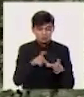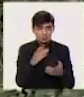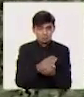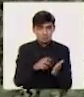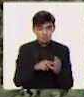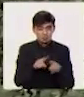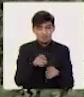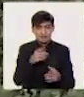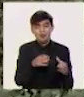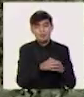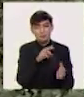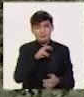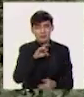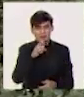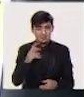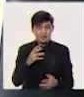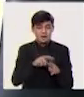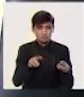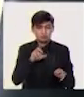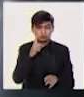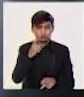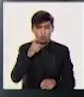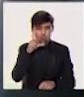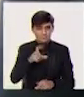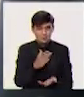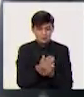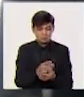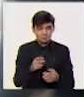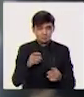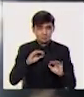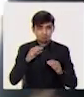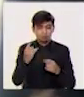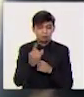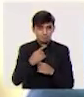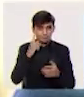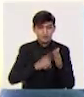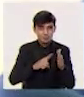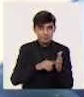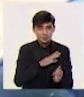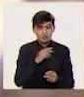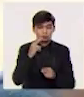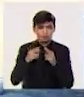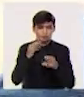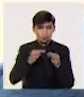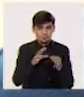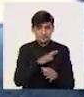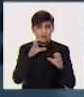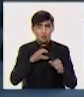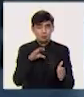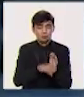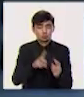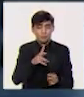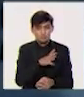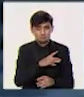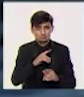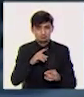компанияның арбауына Мерхан Кәрібаев секілді 100 шақты адам түскен. Сотқа шағым көбейіп, компания құрылтайшысы Әділ Мамутов заңсыз әрекет үшін